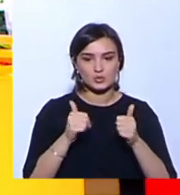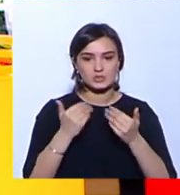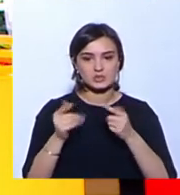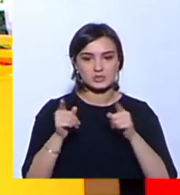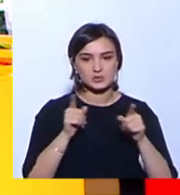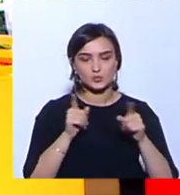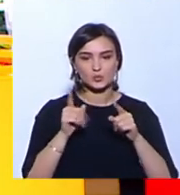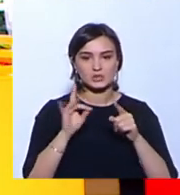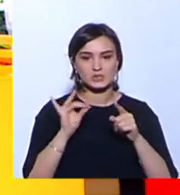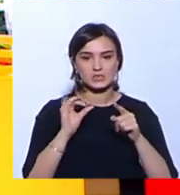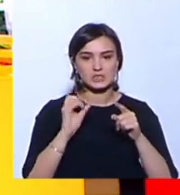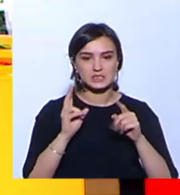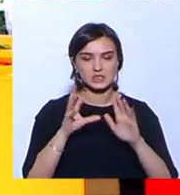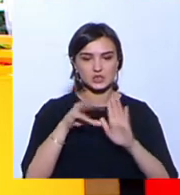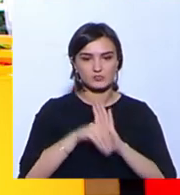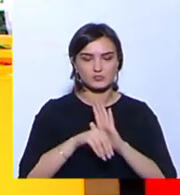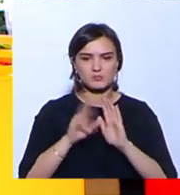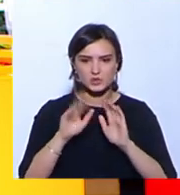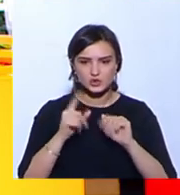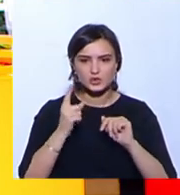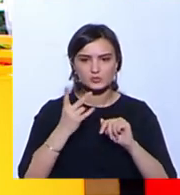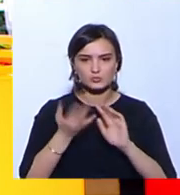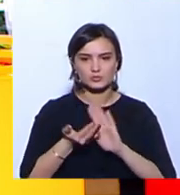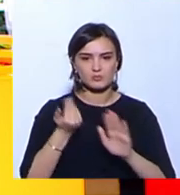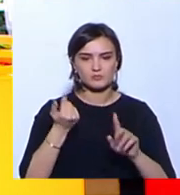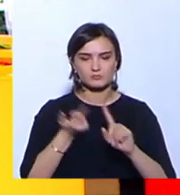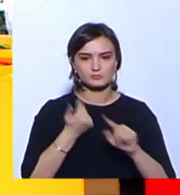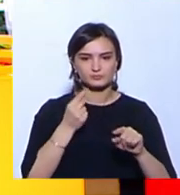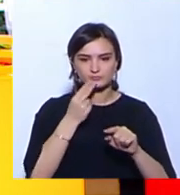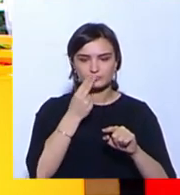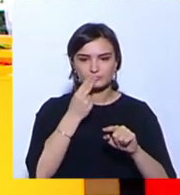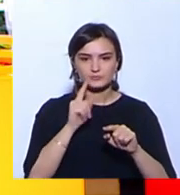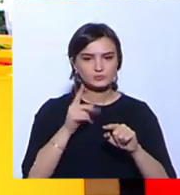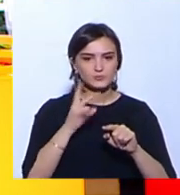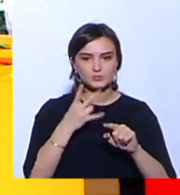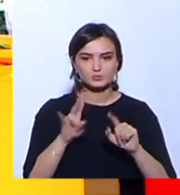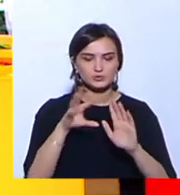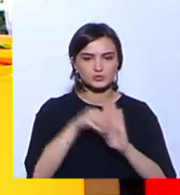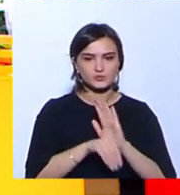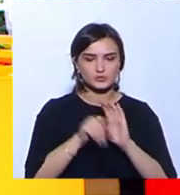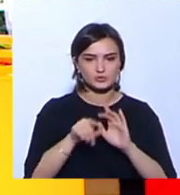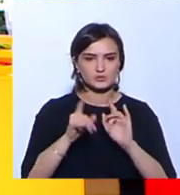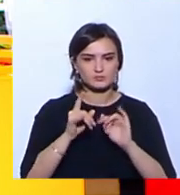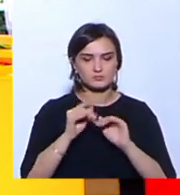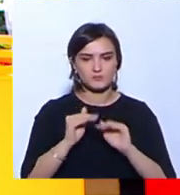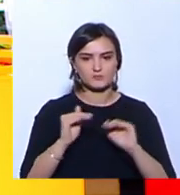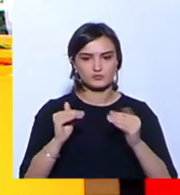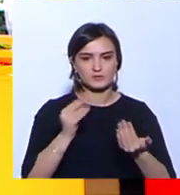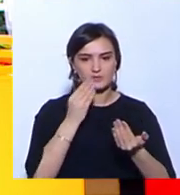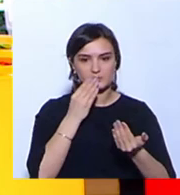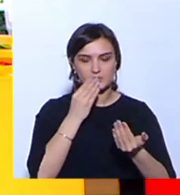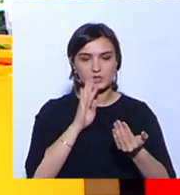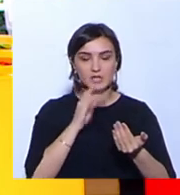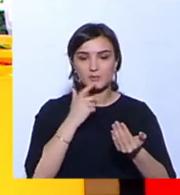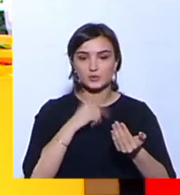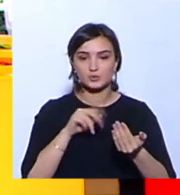რისკის შემცველი ნივთიერების წყაროს, მაშინ რატომ უნდა ამოვიღოთ რაციონიდან და რატომ არ უნდა ჩავთოთ ის ბავშვის რაციონში? ქალბატონ